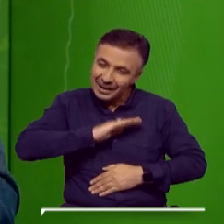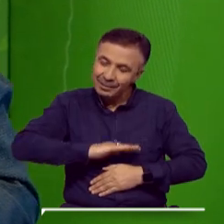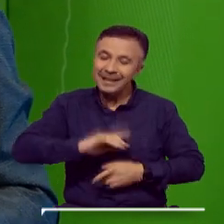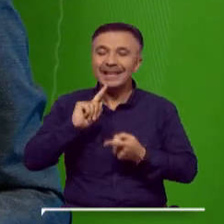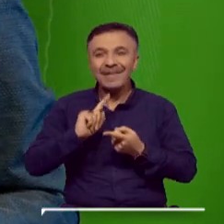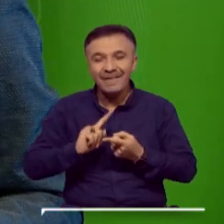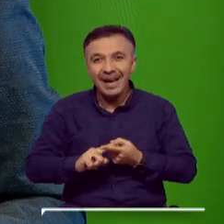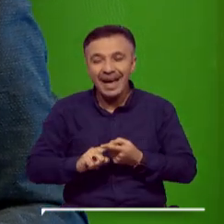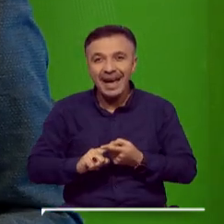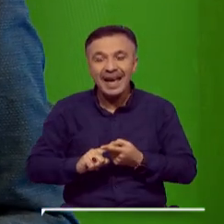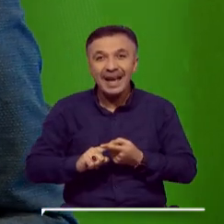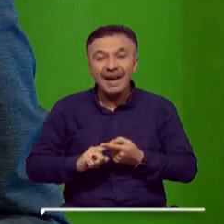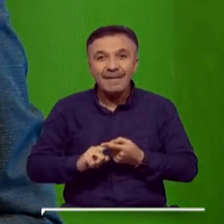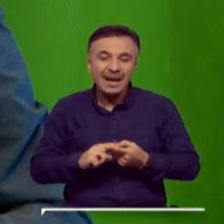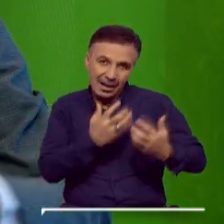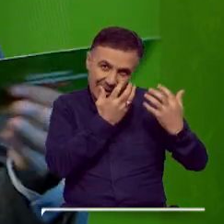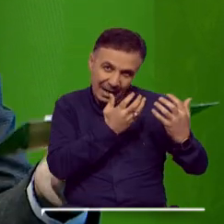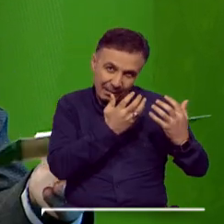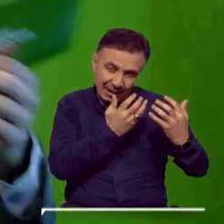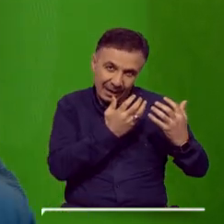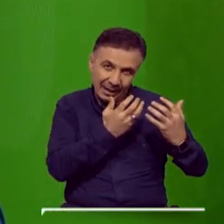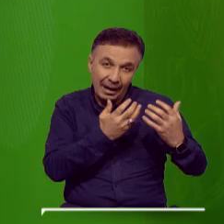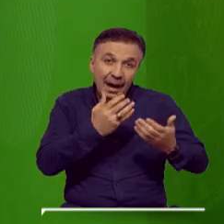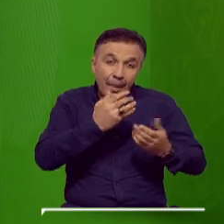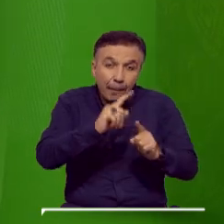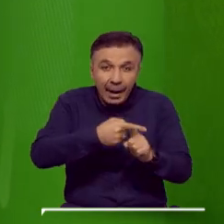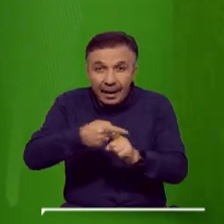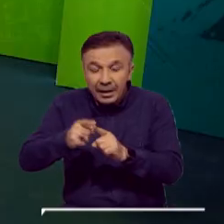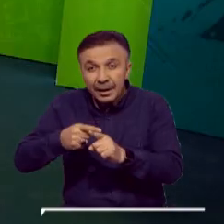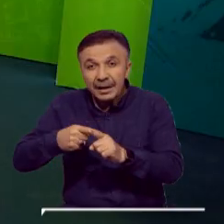ve elimizdeki nimetleri paylaşmayı öğretir.